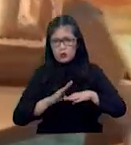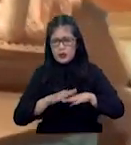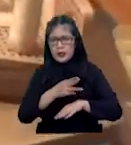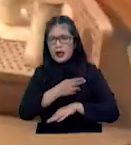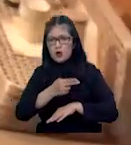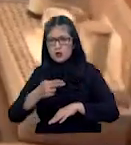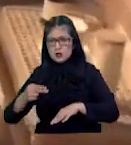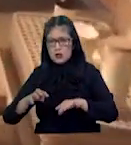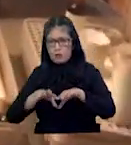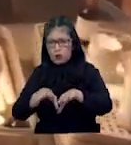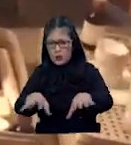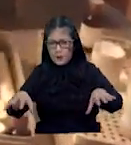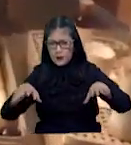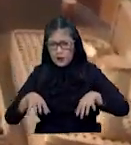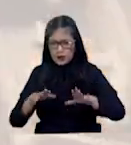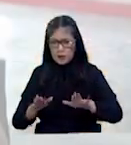produk UMKM